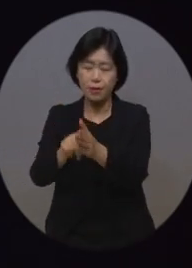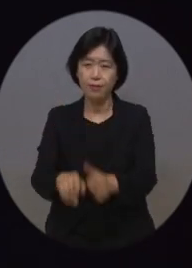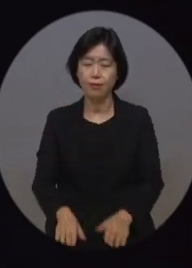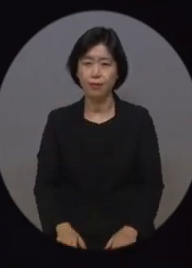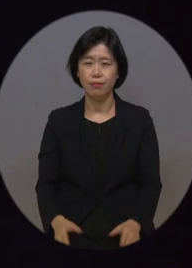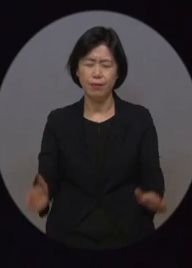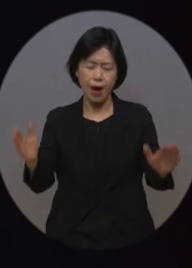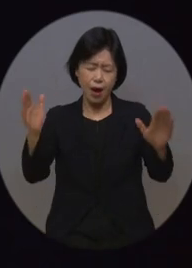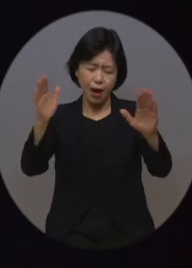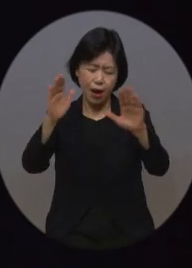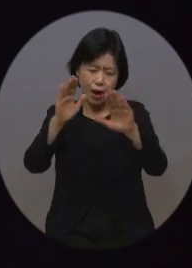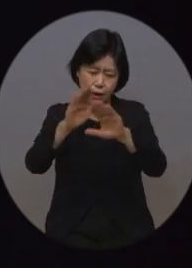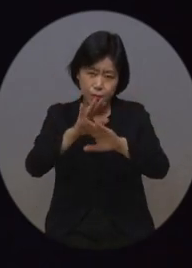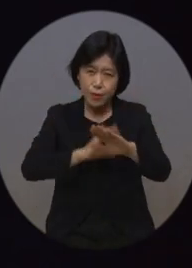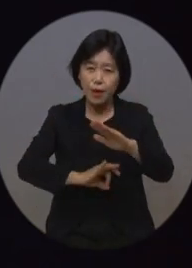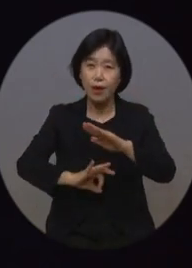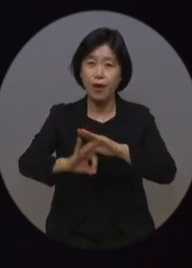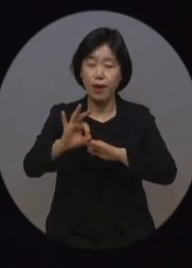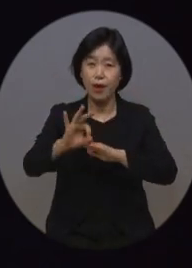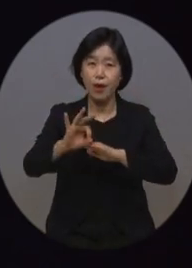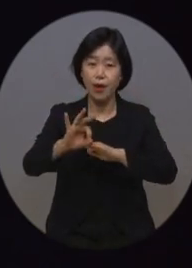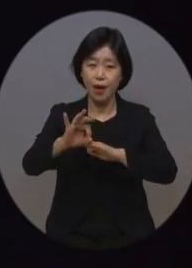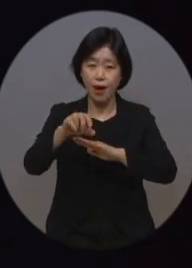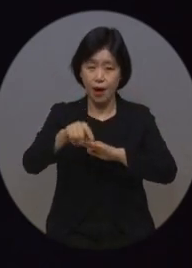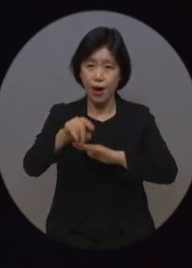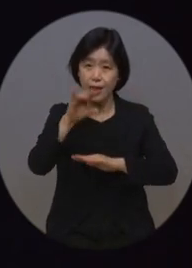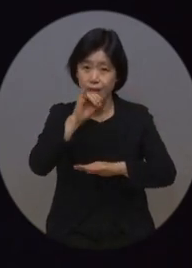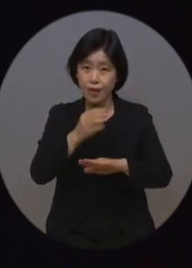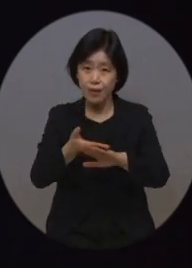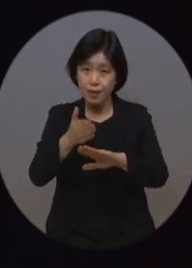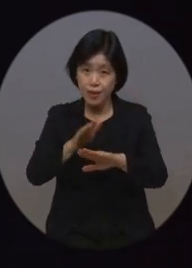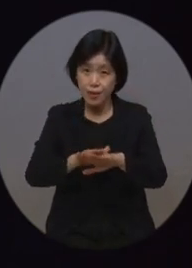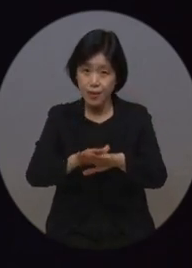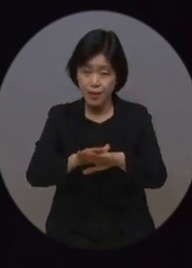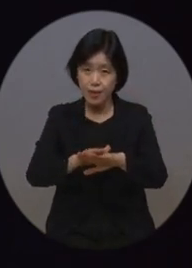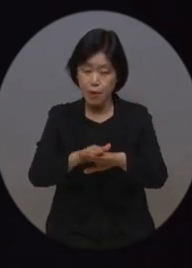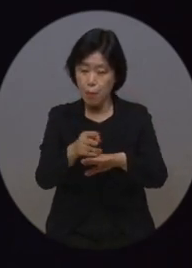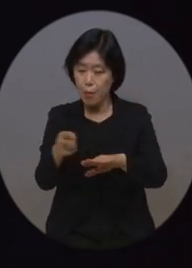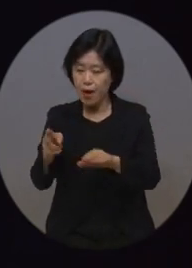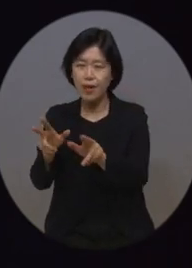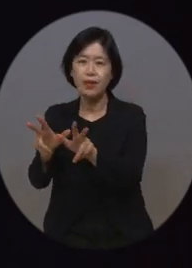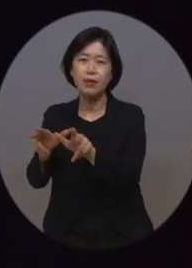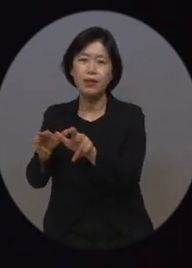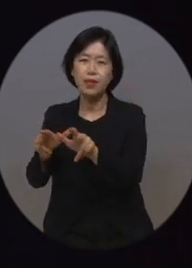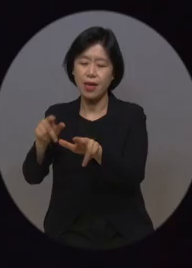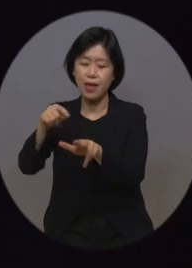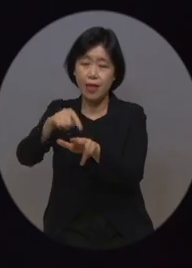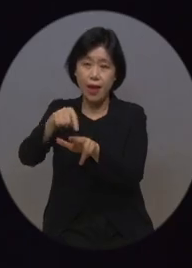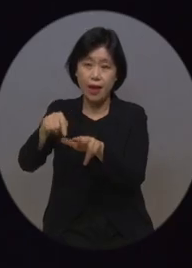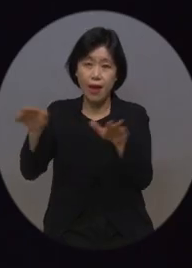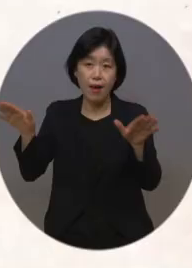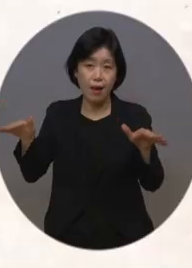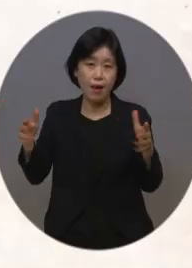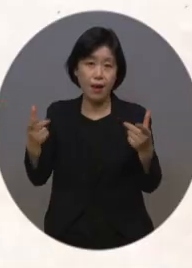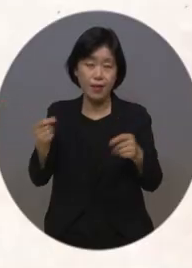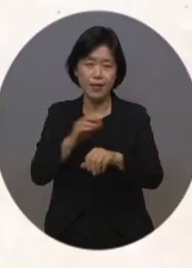밤새 그것은 잠자리 날개처럼 잘 마를 것이다.